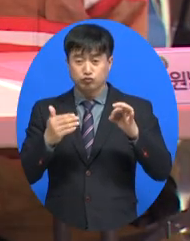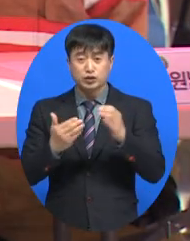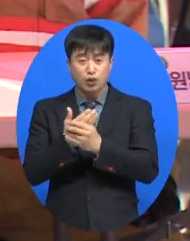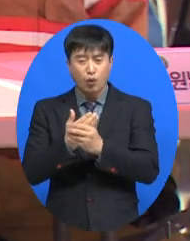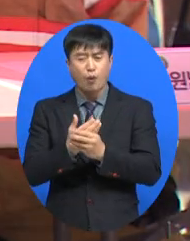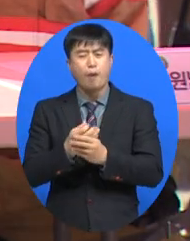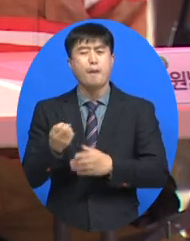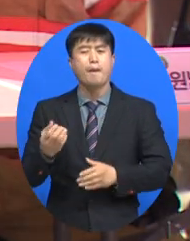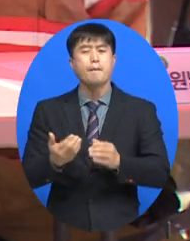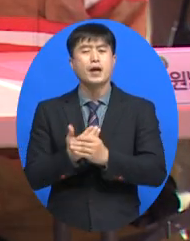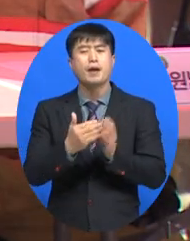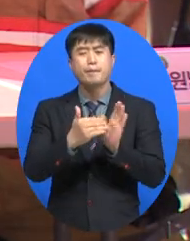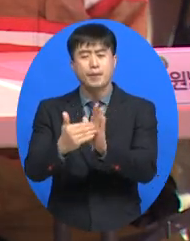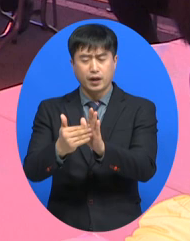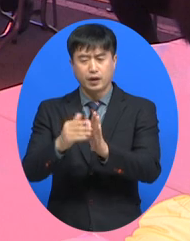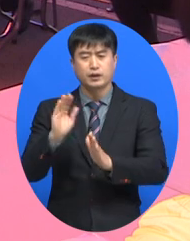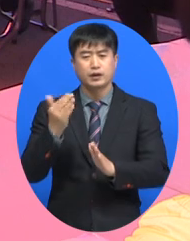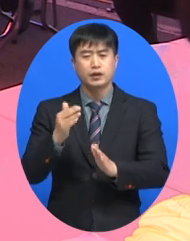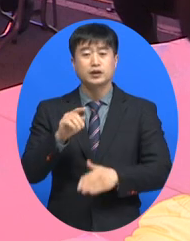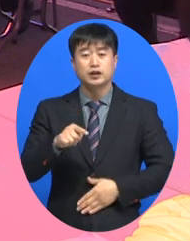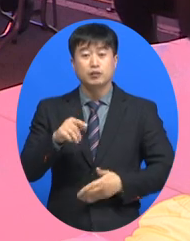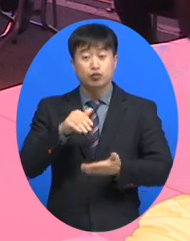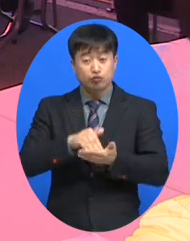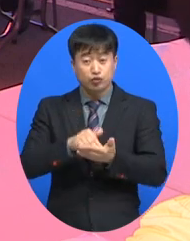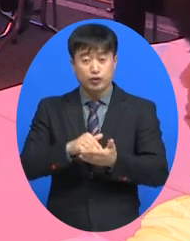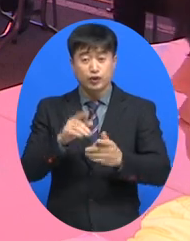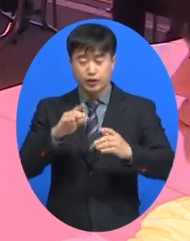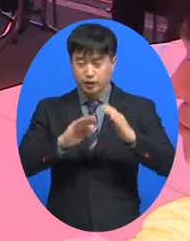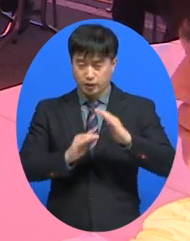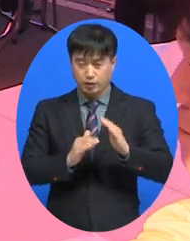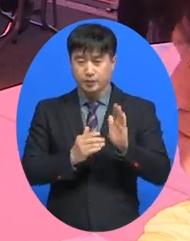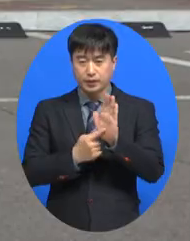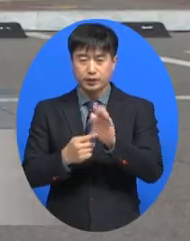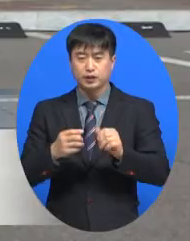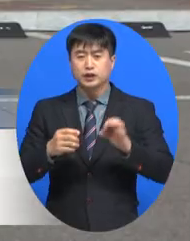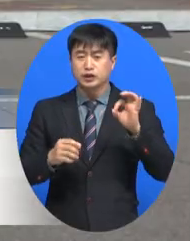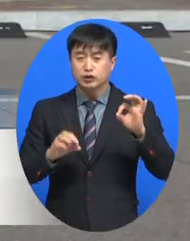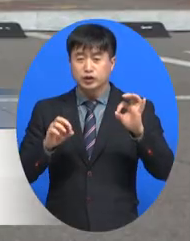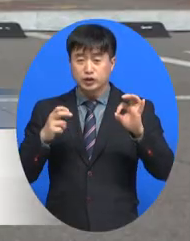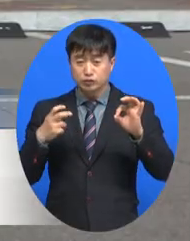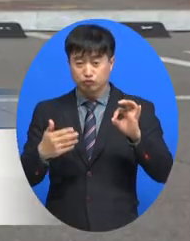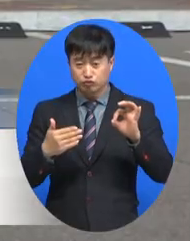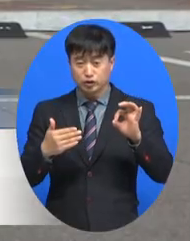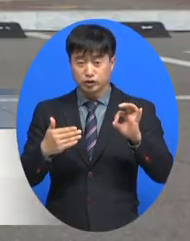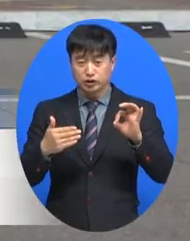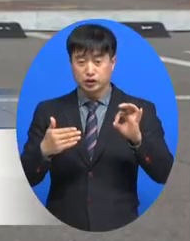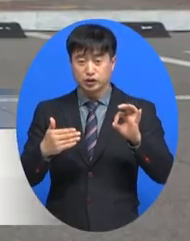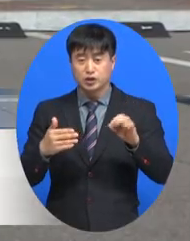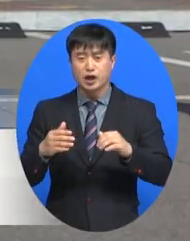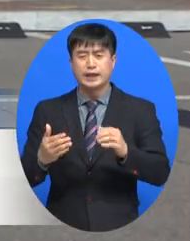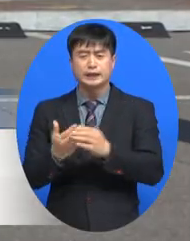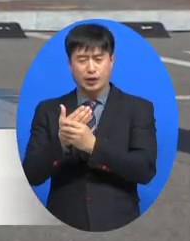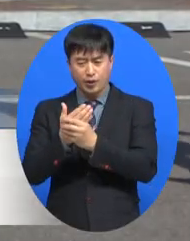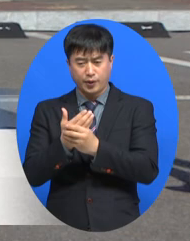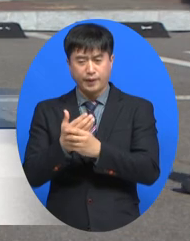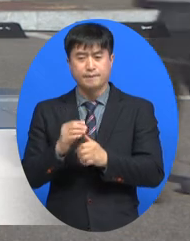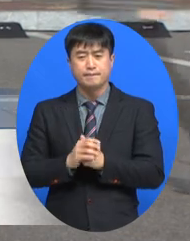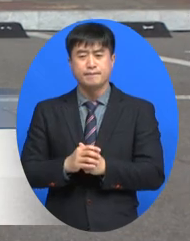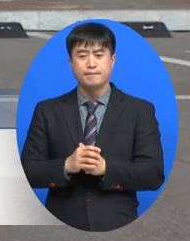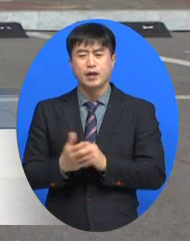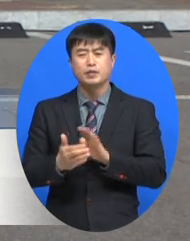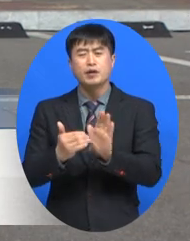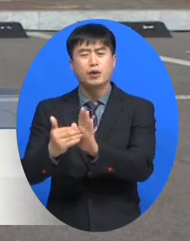일이 다시는 일어나선 안 된다며 이번 훈련의 배경을 밝혔습니다. 10월 29일 이태원에서 참사가